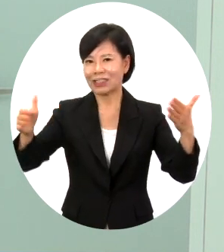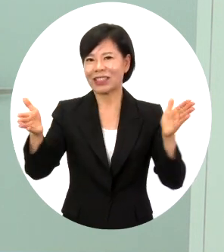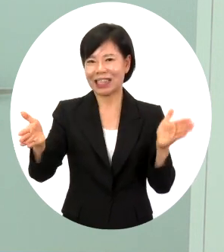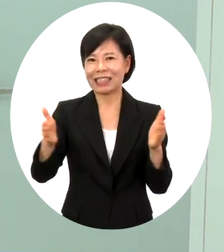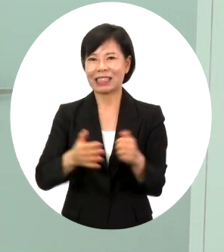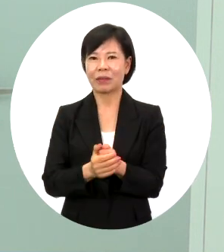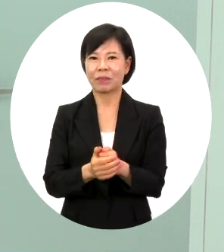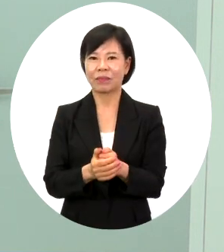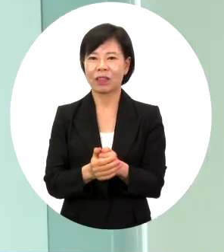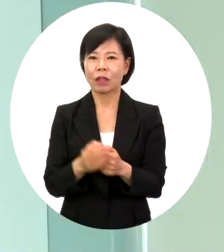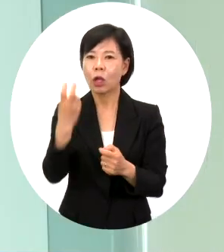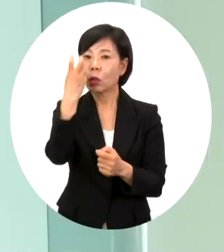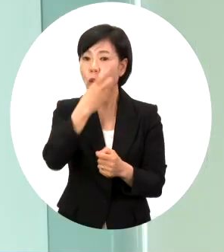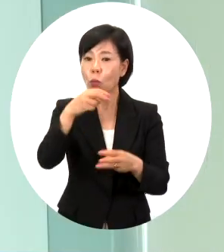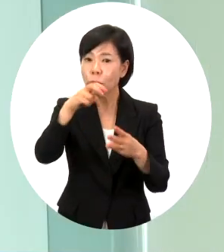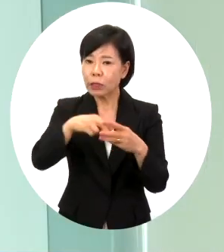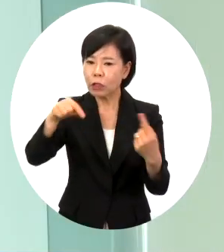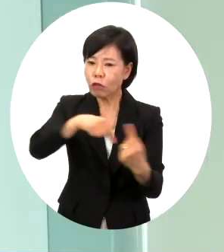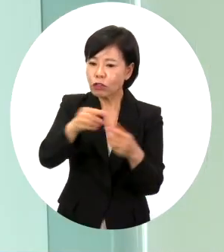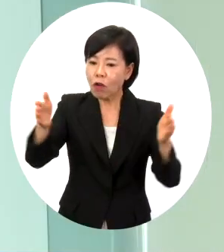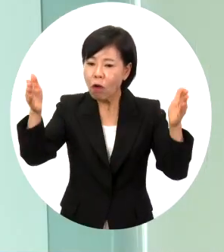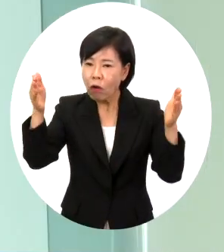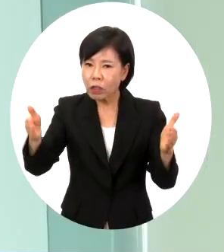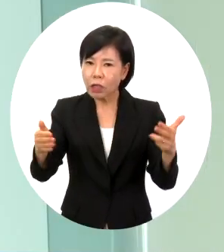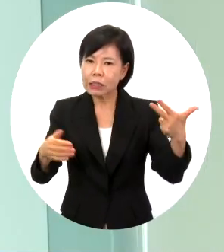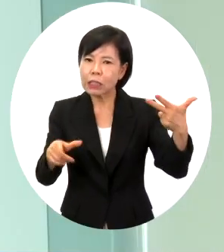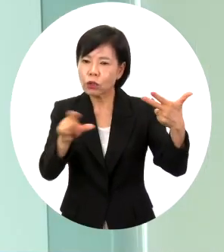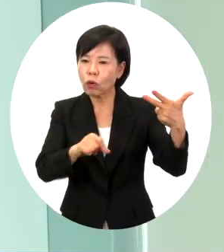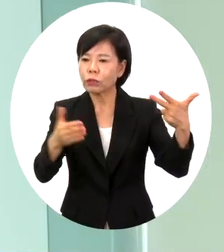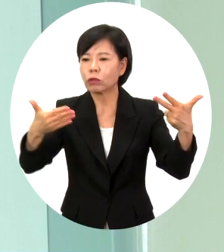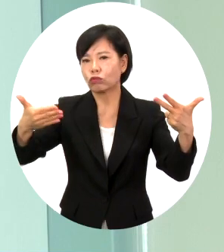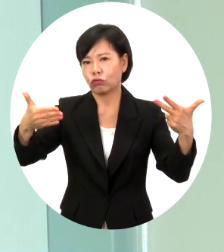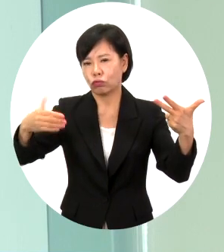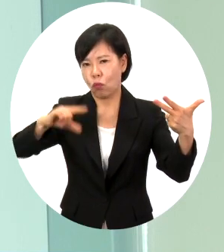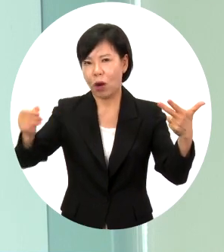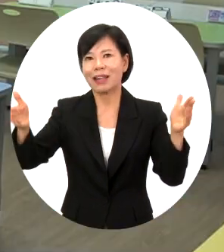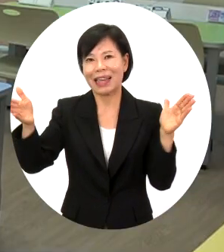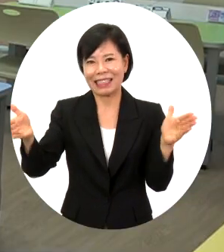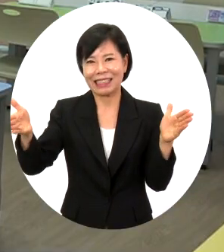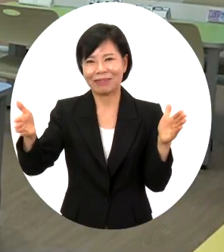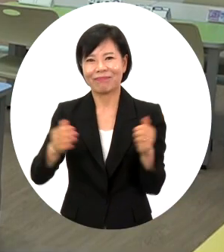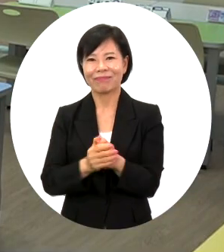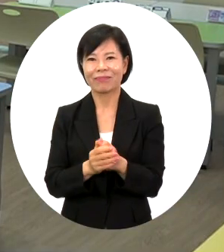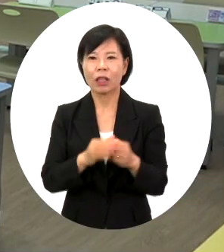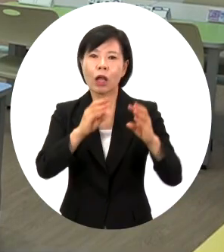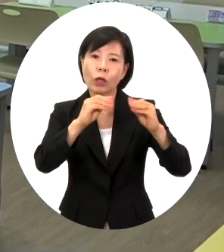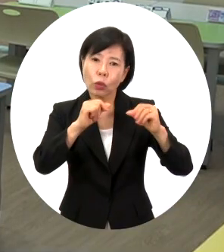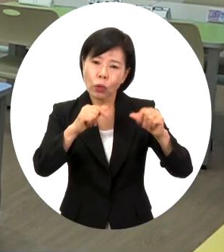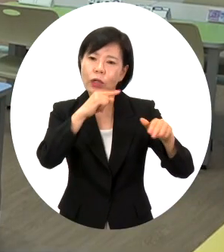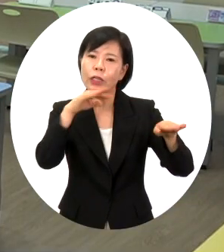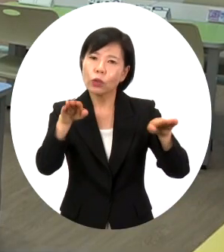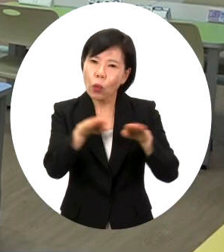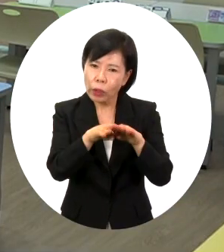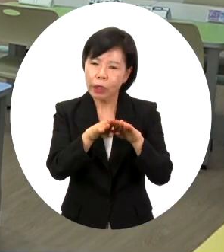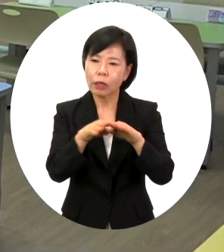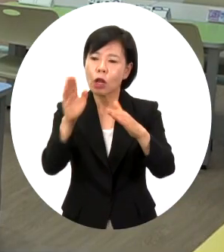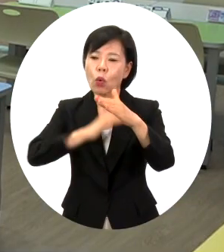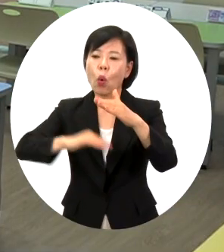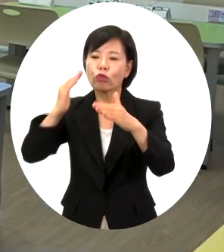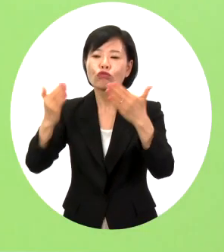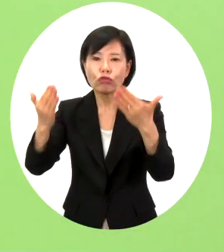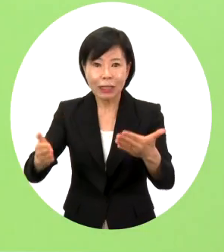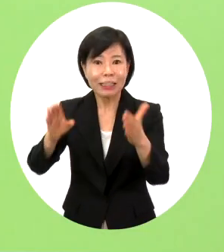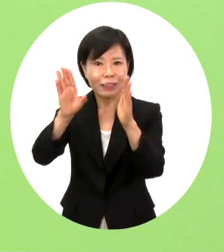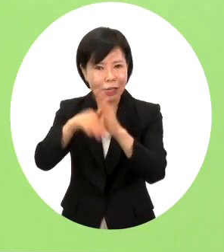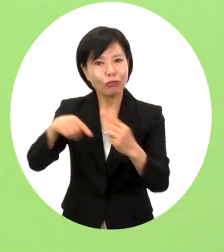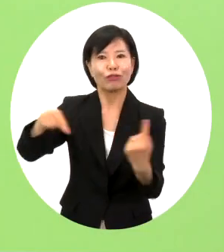5시까지입니다. 꿈낭 돌봄센터 운영 기간은 올해 7월부터 9월까지인데요. 토요일과 일요일이